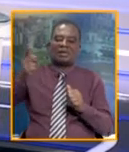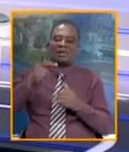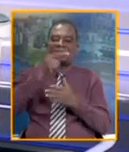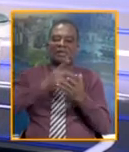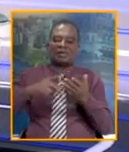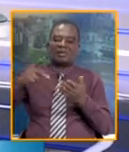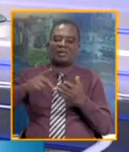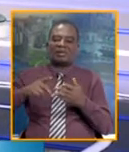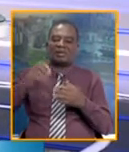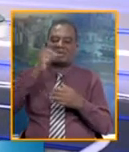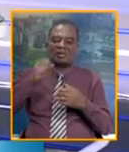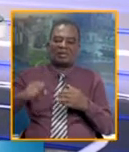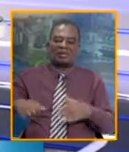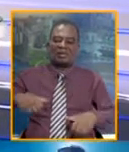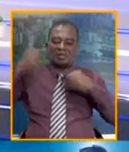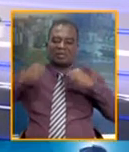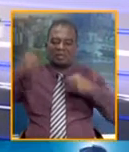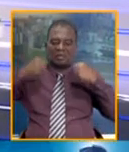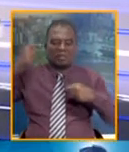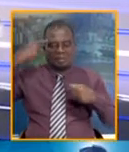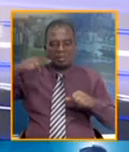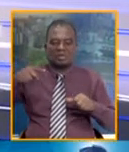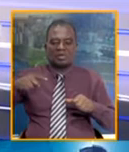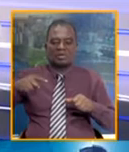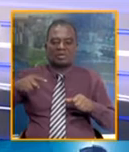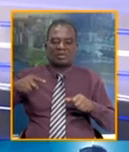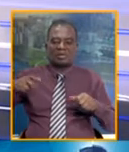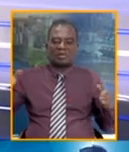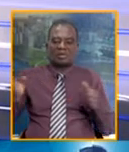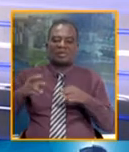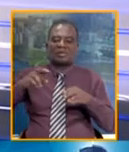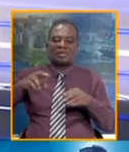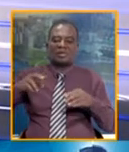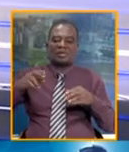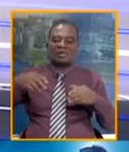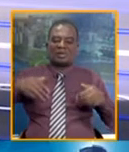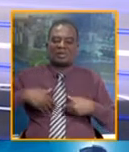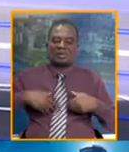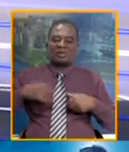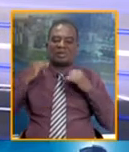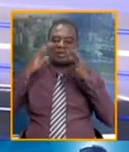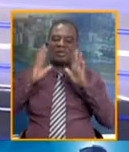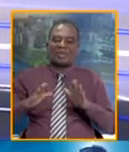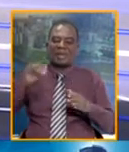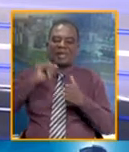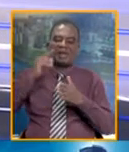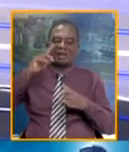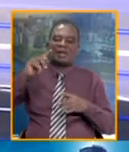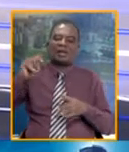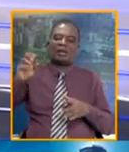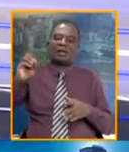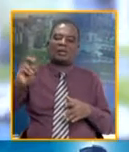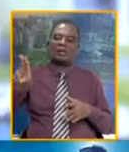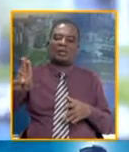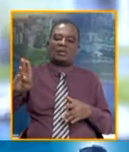étape de la caravane sportive pour le rassemblement de la jeunesse ivoirienne. C'était à Touba, dans la région ouest du